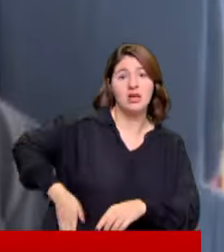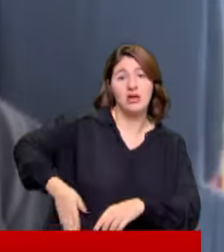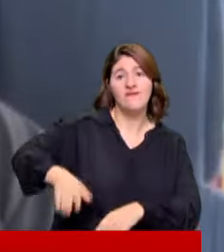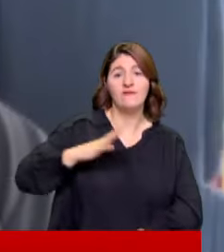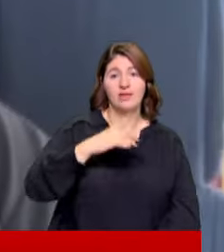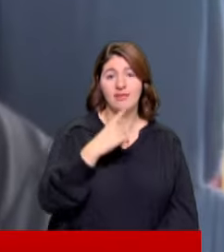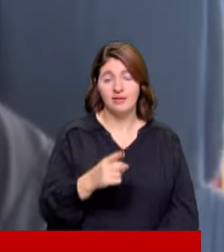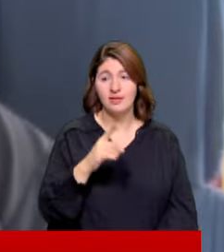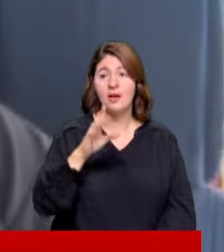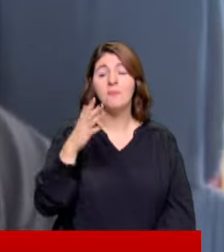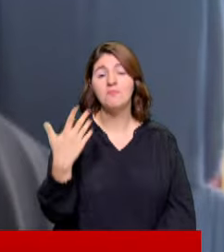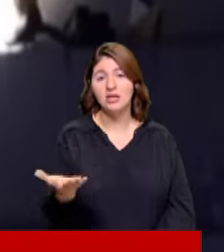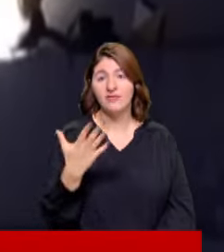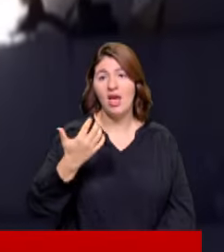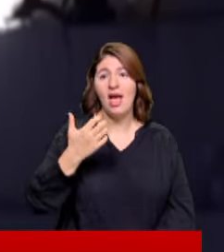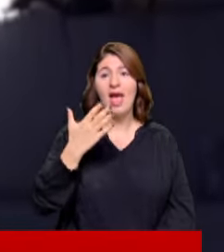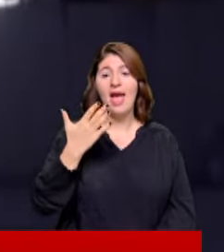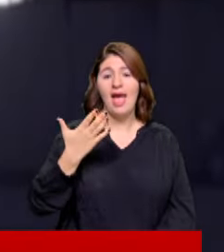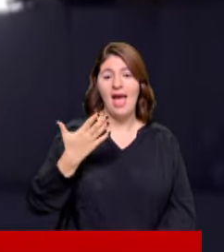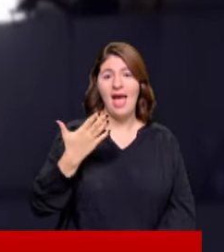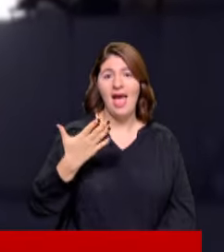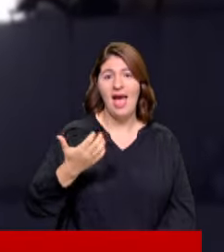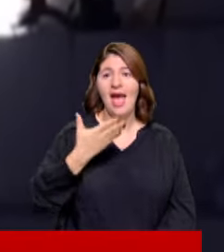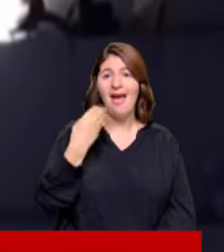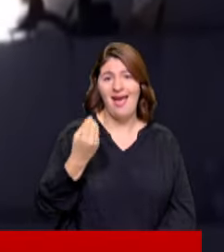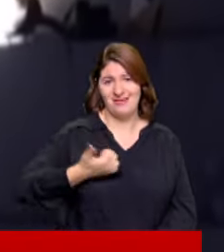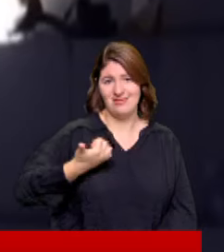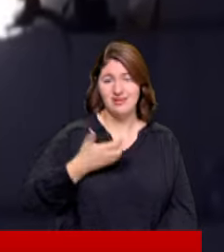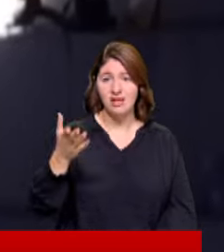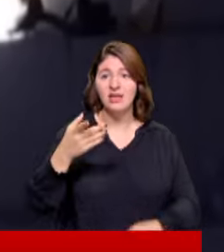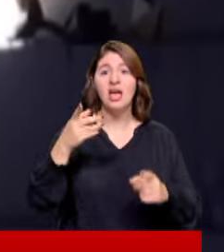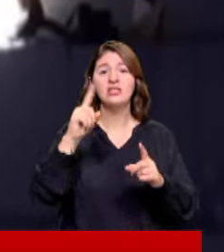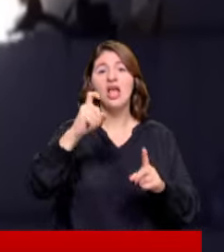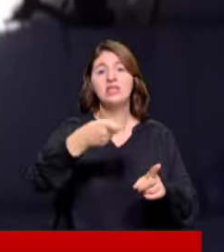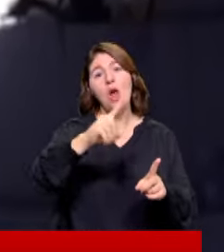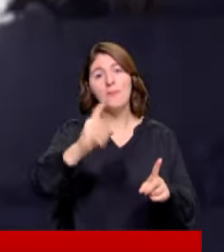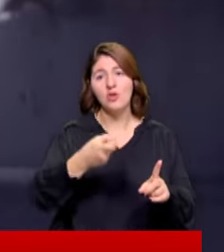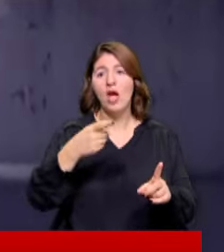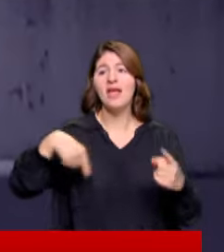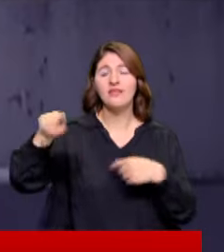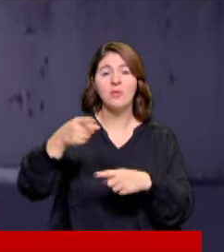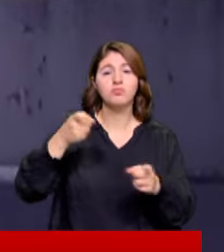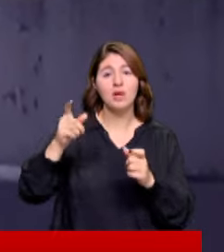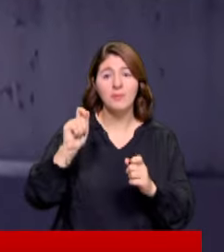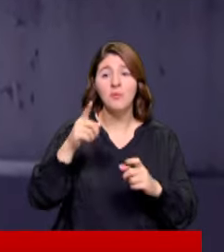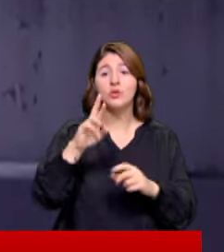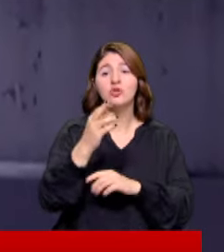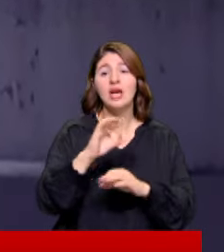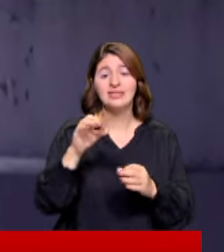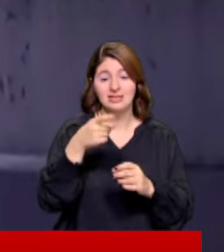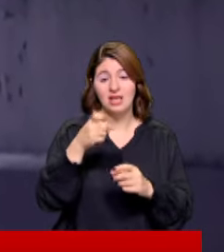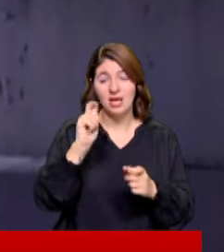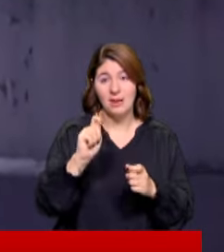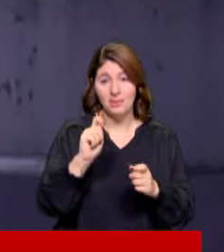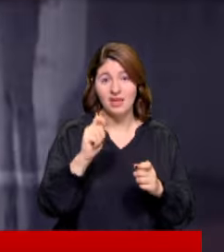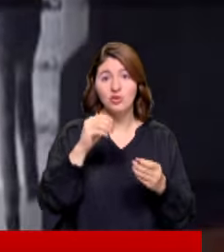dedi. Maalesef ergen silaha ulaşabiliyor ve etrafındaki insanları öldürebiliyor. Ruhsatsız silahla işlenen suçlarda da her